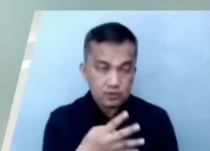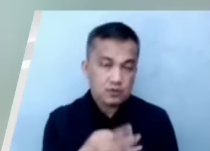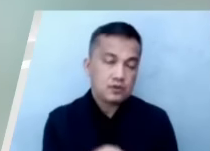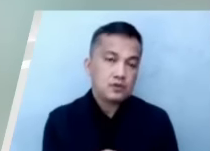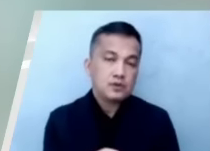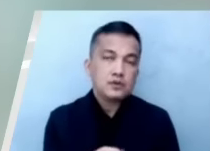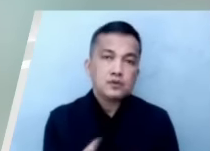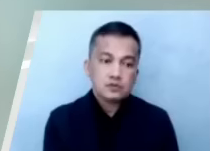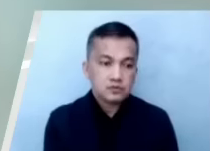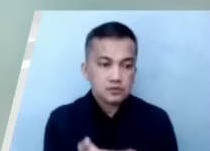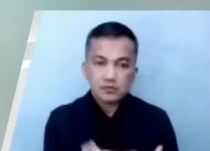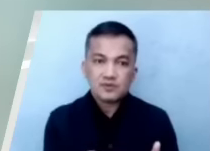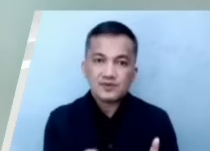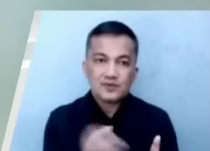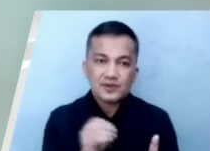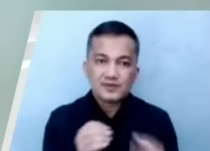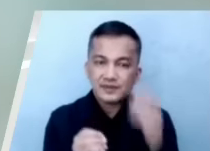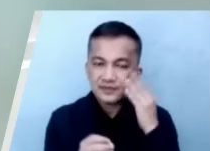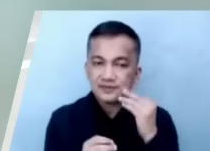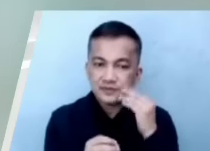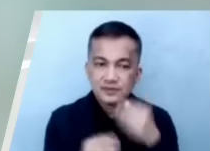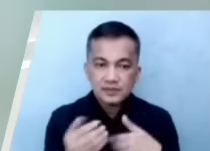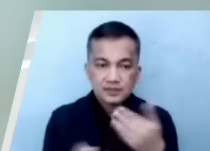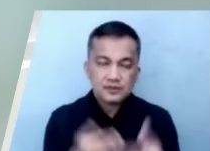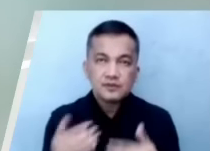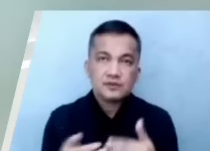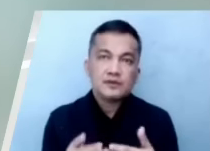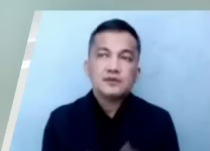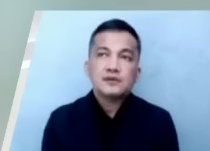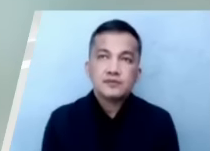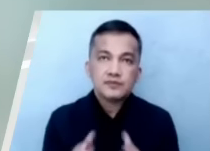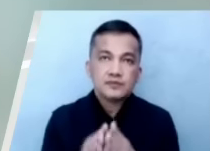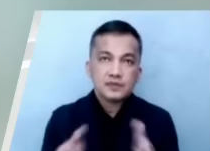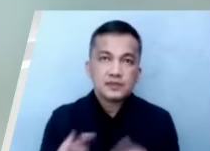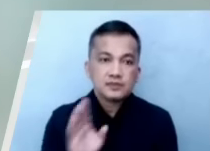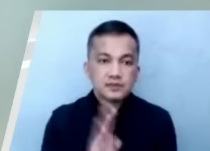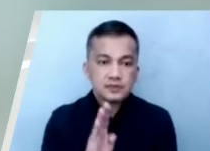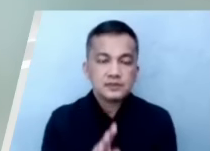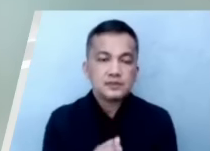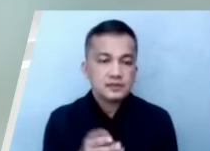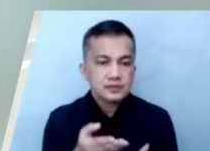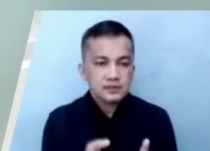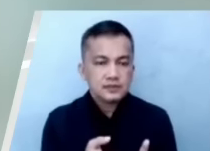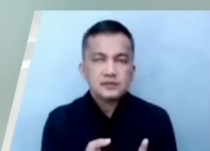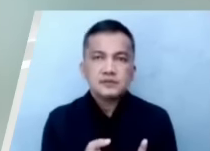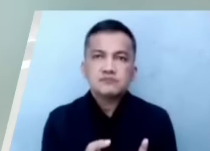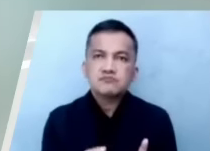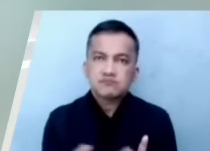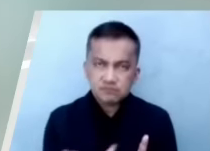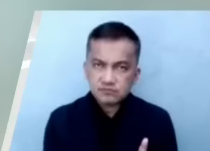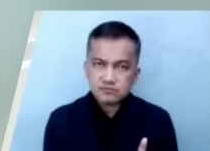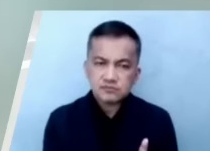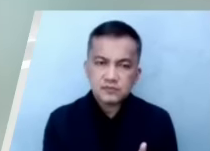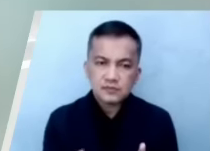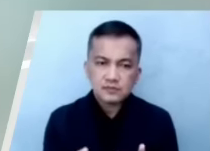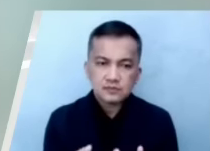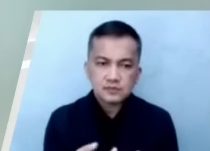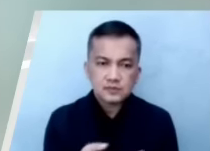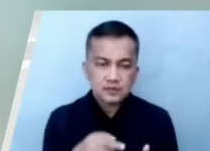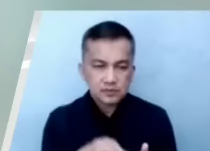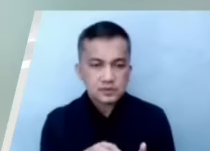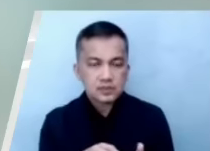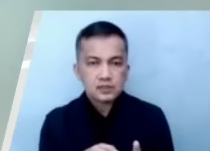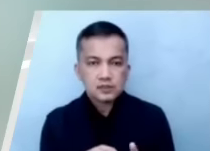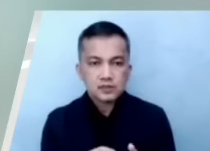wala pang halos experience sa pagpapatakbo ng isang malaking negosyo, and having said that humahawak siya ng